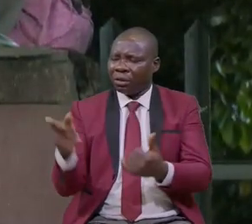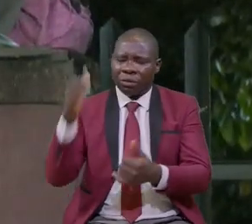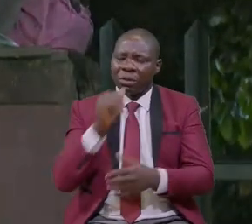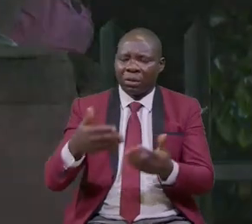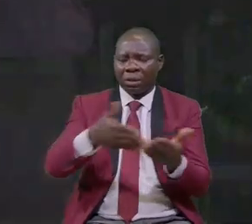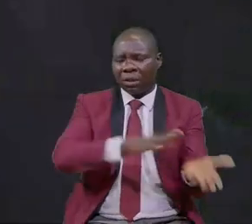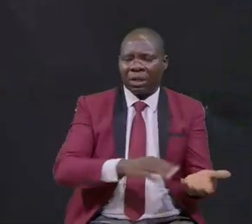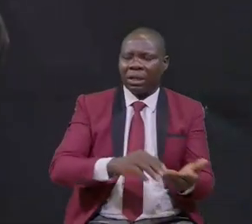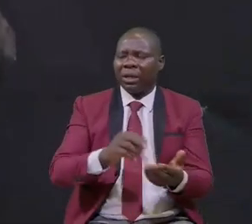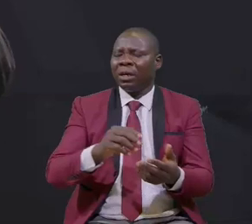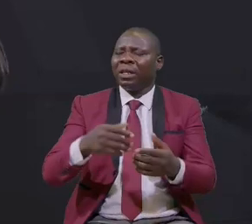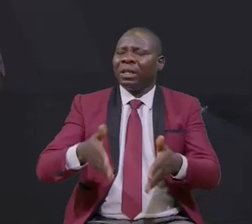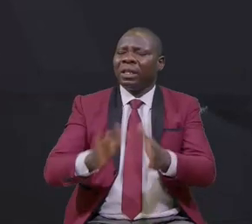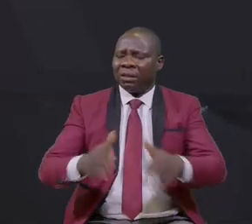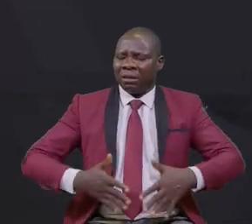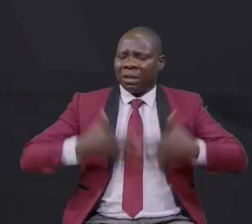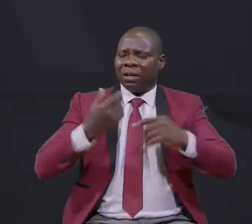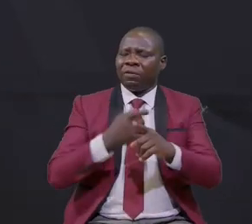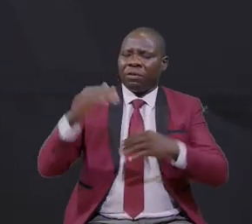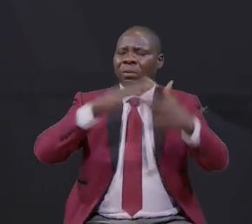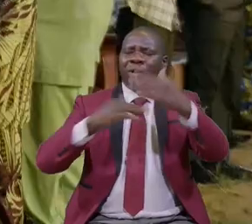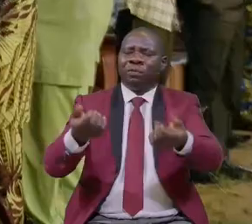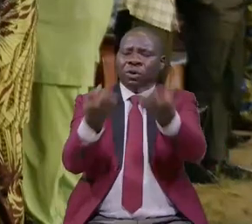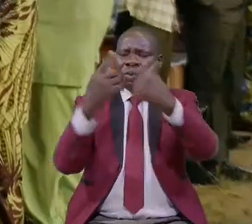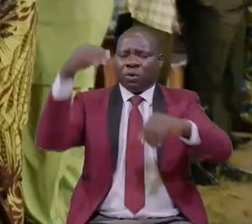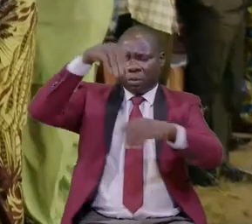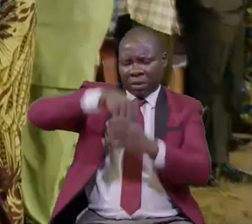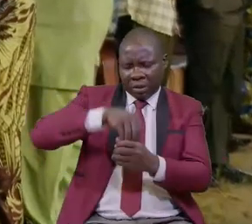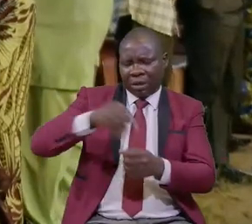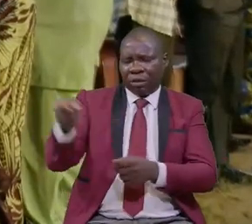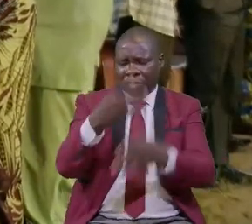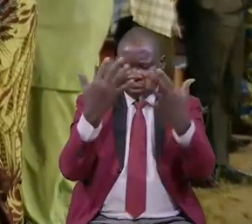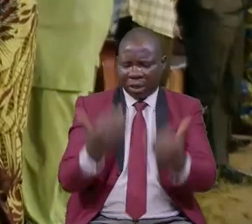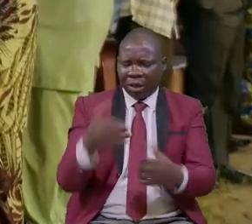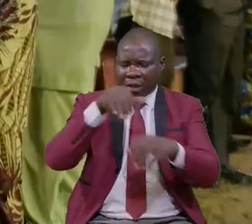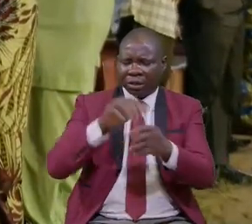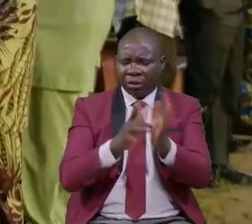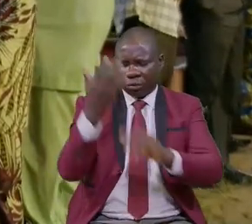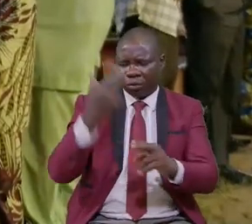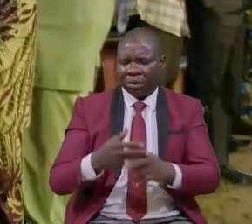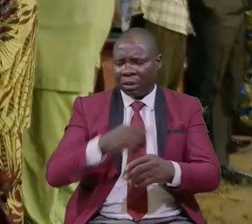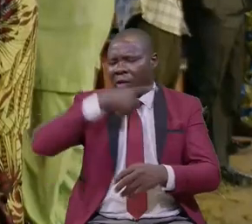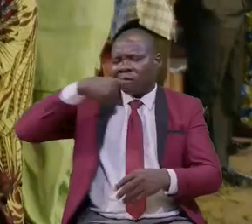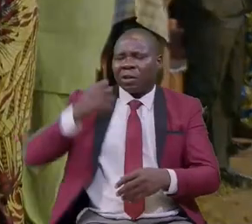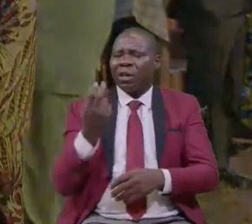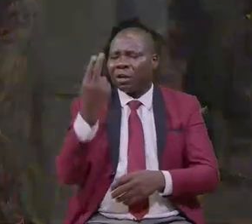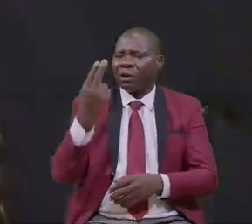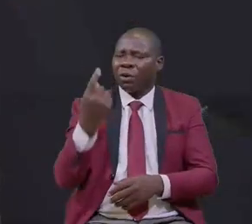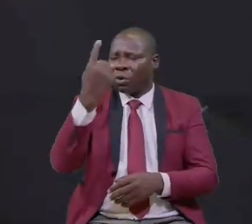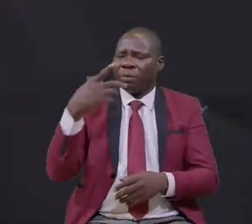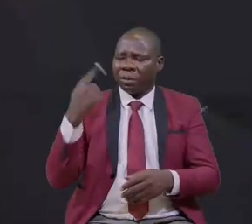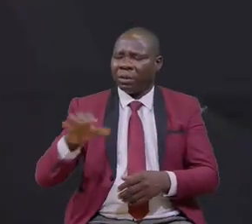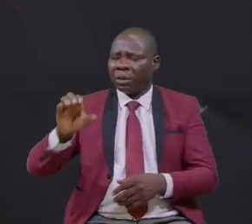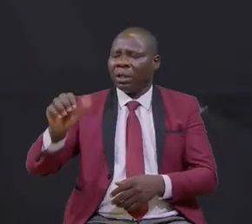Que la vie du ciel vienne en toi maintenant. Cancer, sois desséché,